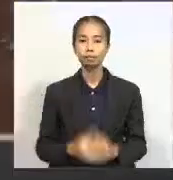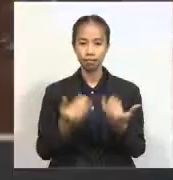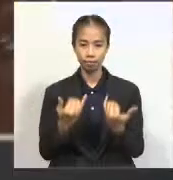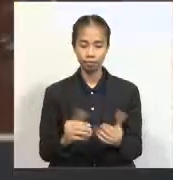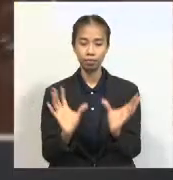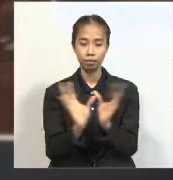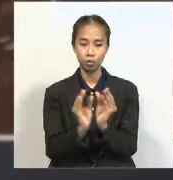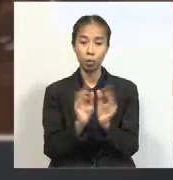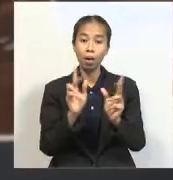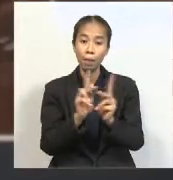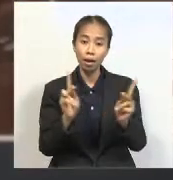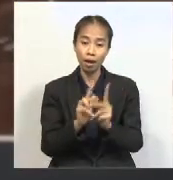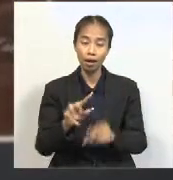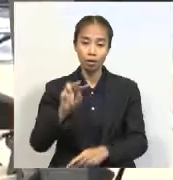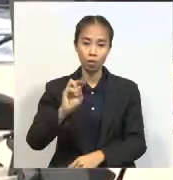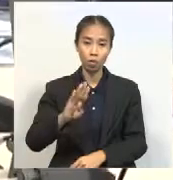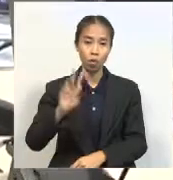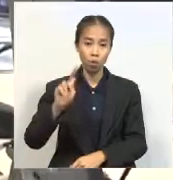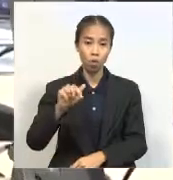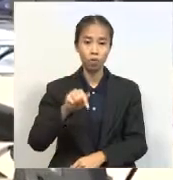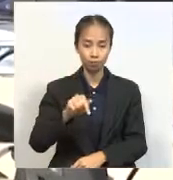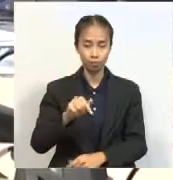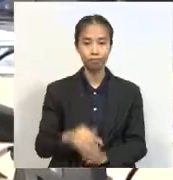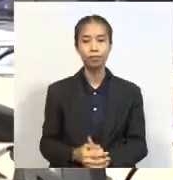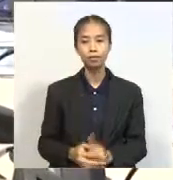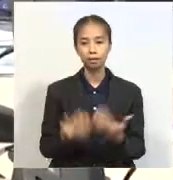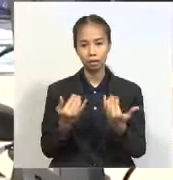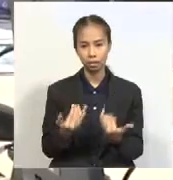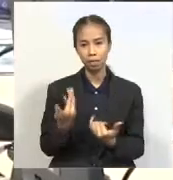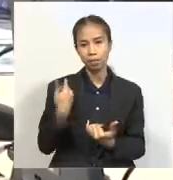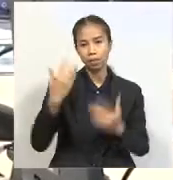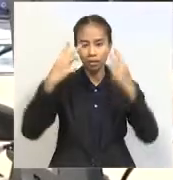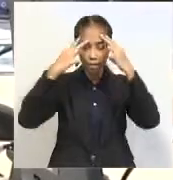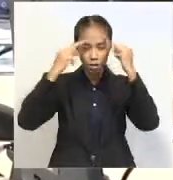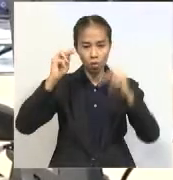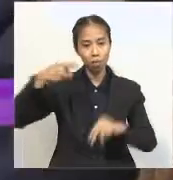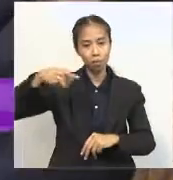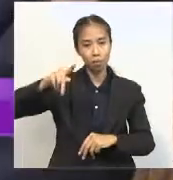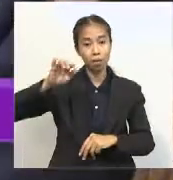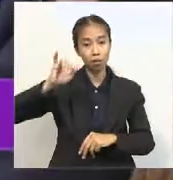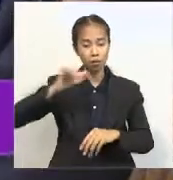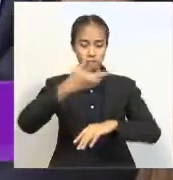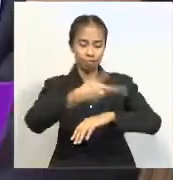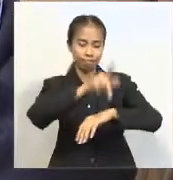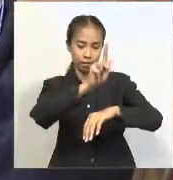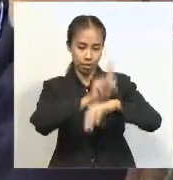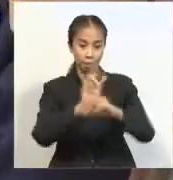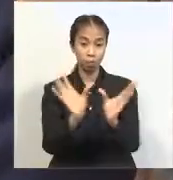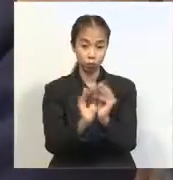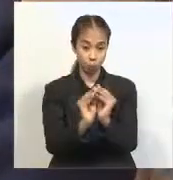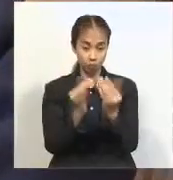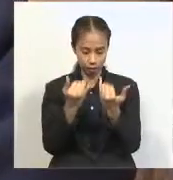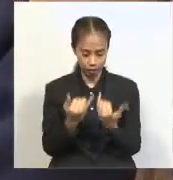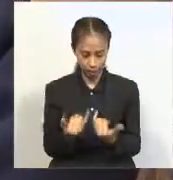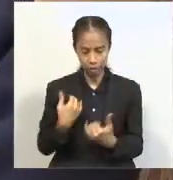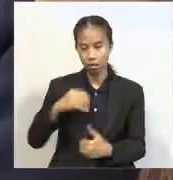ดยการประชุมคณะกรรมการนโยบายและบริหารข้าวแห่งชาติหรือว่านบค.ที่มีพลเอกประยุทธ์จันทร์โอชานายกรัฐมนตรีเป็นประธาน